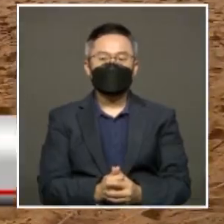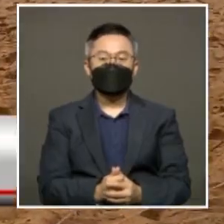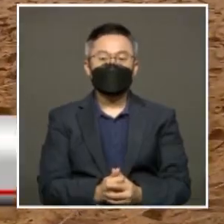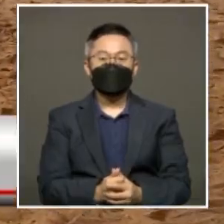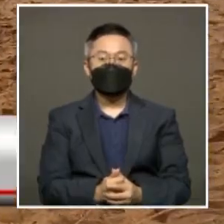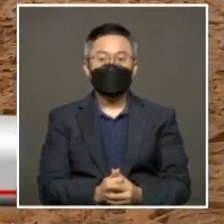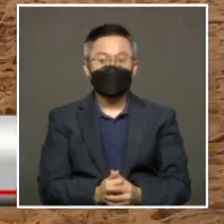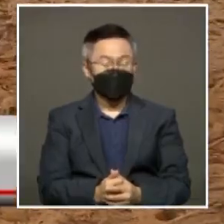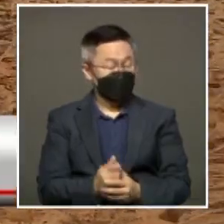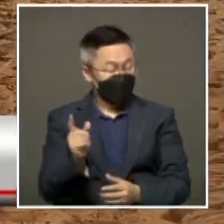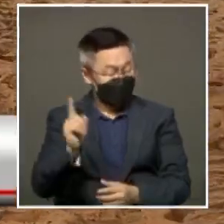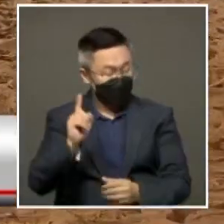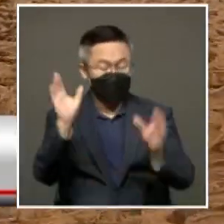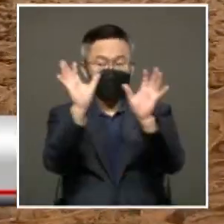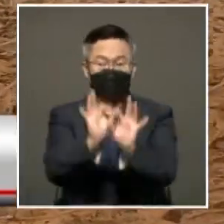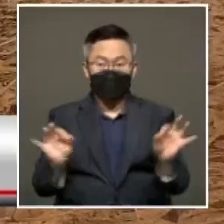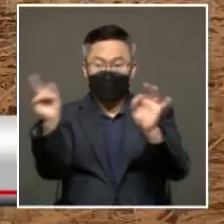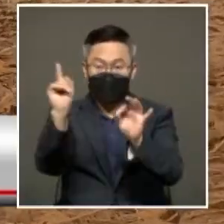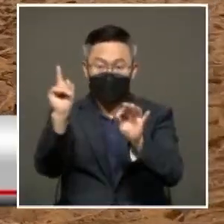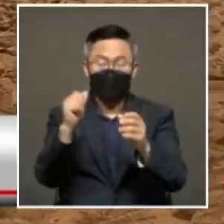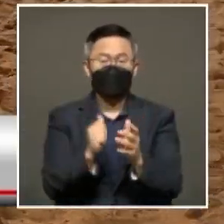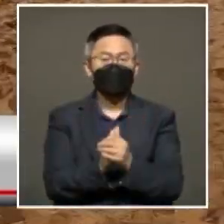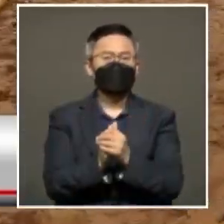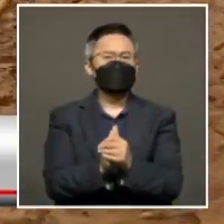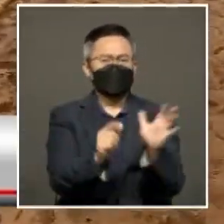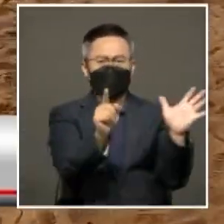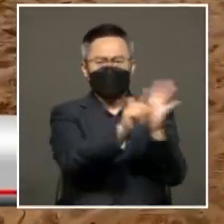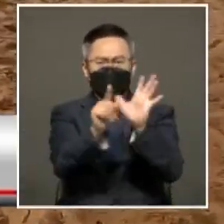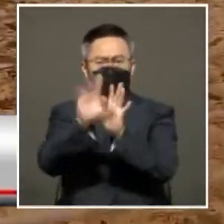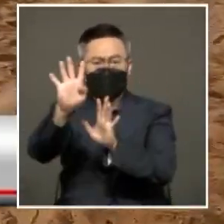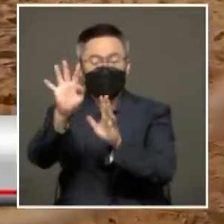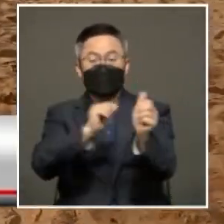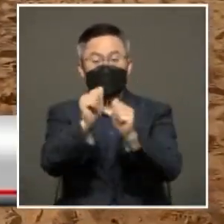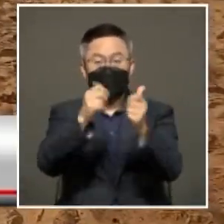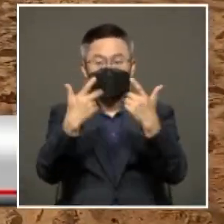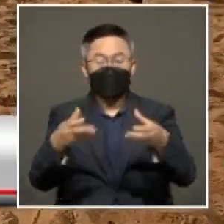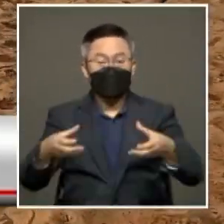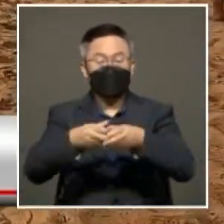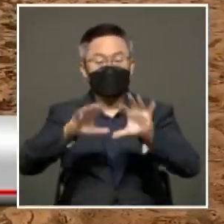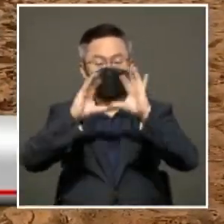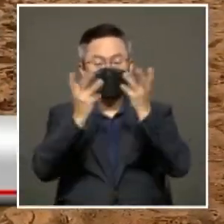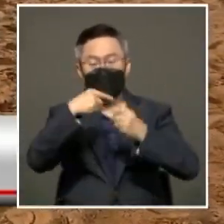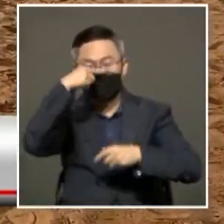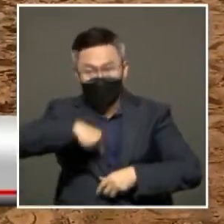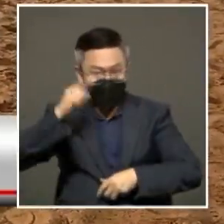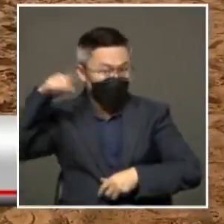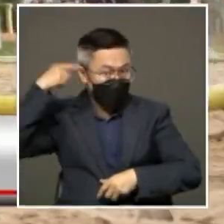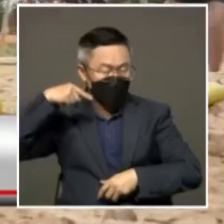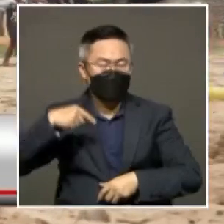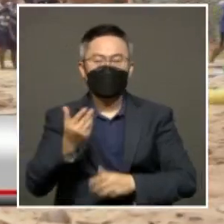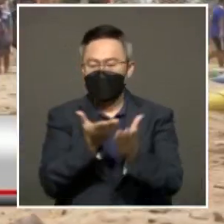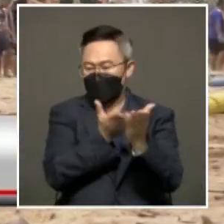ขณะที่อีกหนึ่งประเด็นที่น่าสนใจคือใน4ครั้งหลังสุดของรายการนี้ทีมสาวไทยสามารถคว้าตั๋วเข้าร่วมแข่งขัน